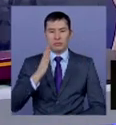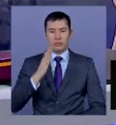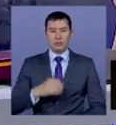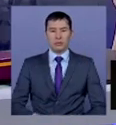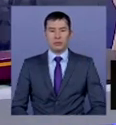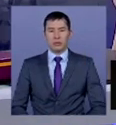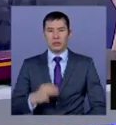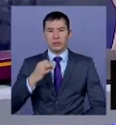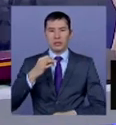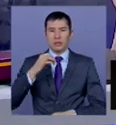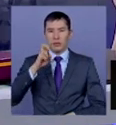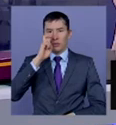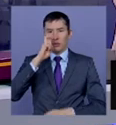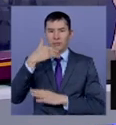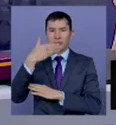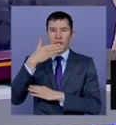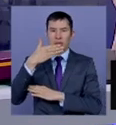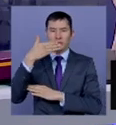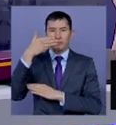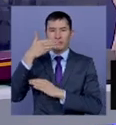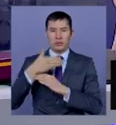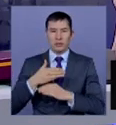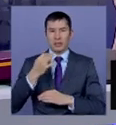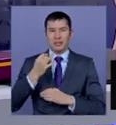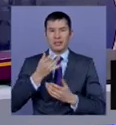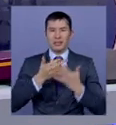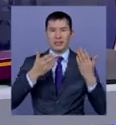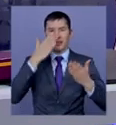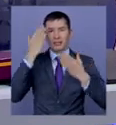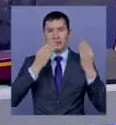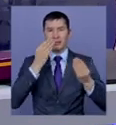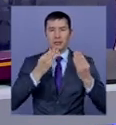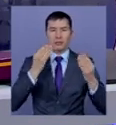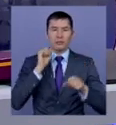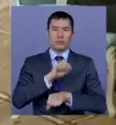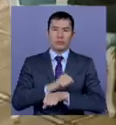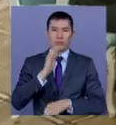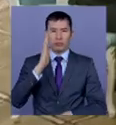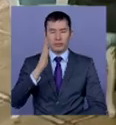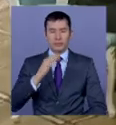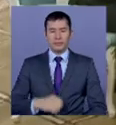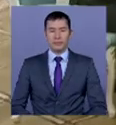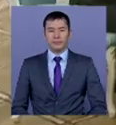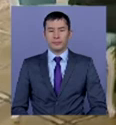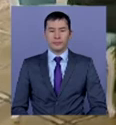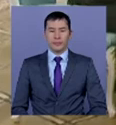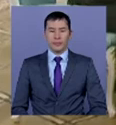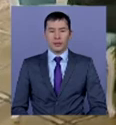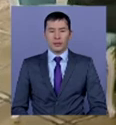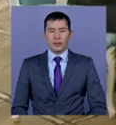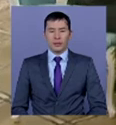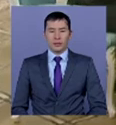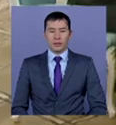туларды төмен түсіруге және барлық ойын-сауық шараларын тоқтатуға тапсырма берді. Құрметті әріптестер, өздеріңізге